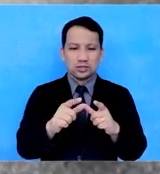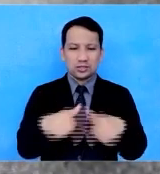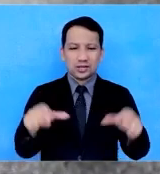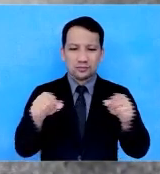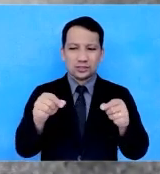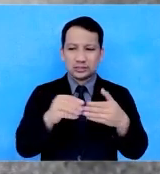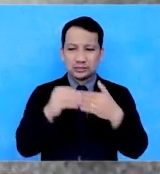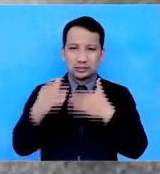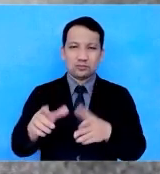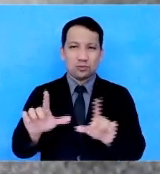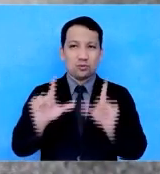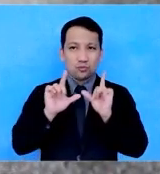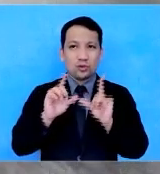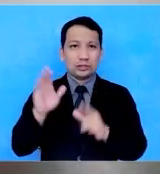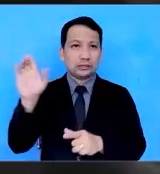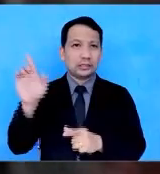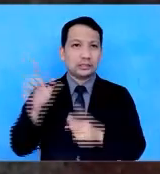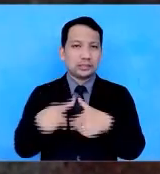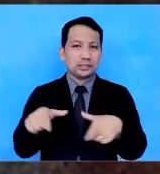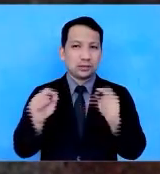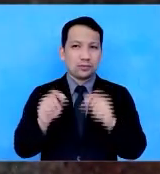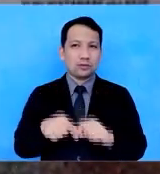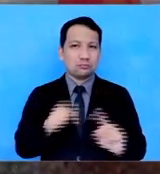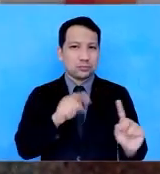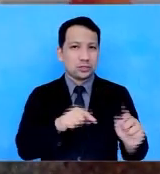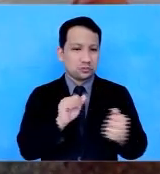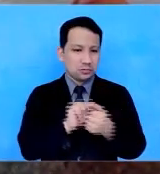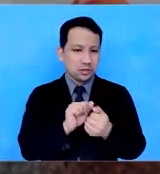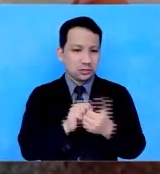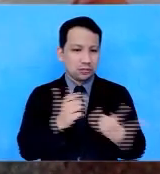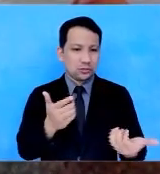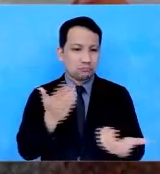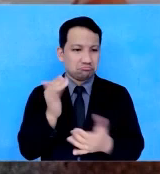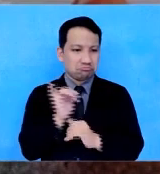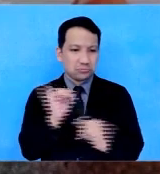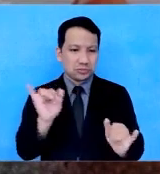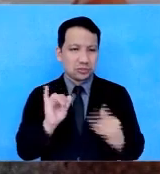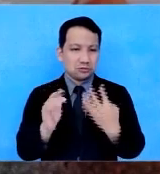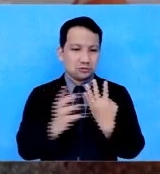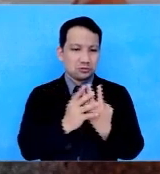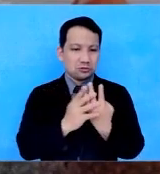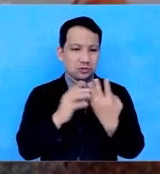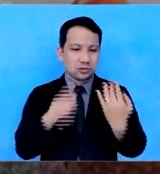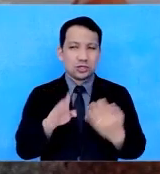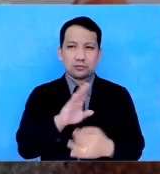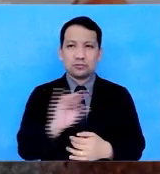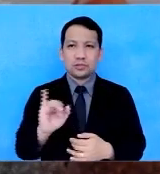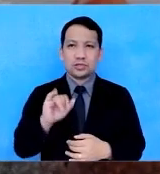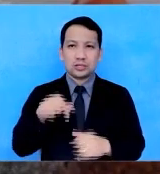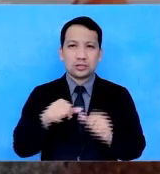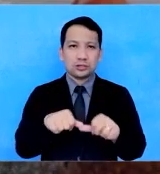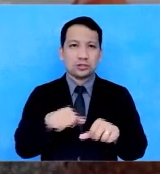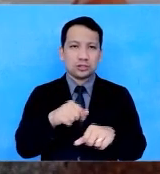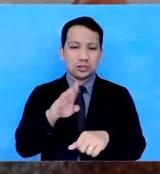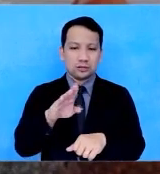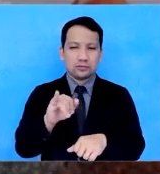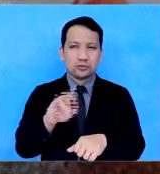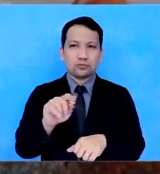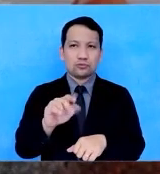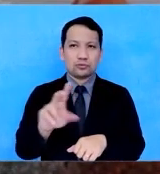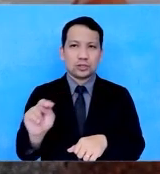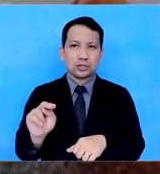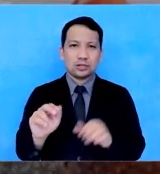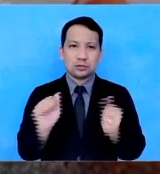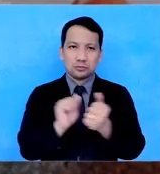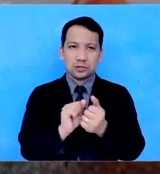na wanted ngayon sa Japan. At ito ang kanyang mga katropa na kapwa nakaditine ngayon sa Immigration Detention Center sa Bikutan. Liban kay Watanabe